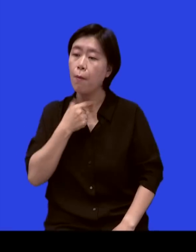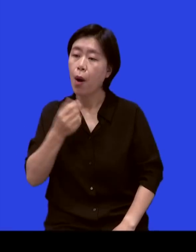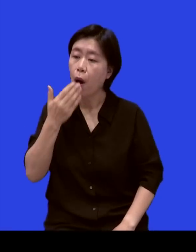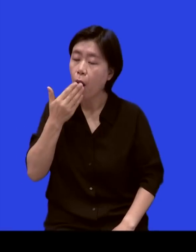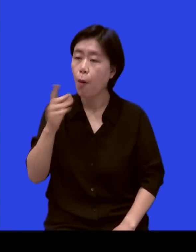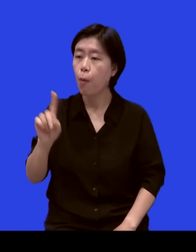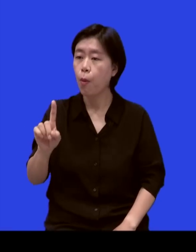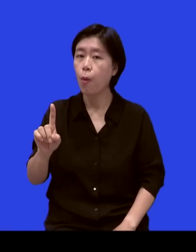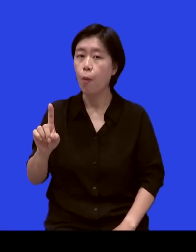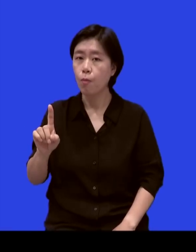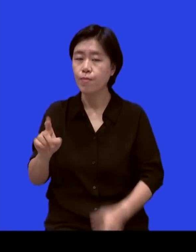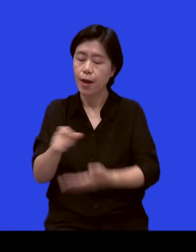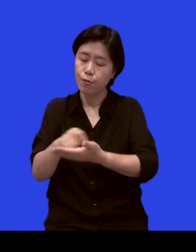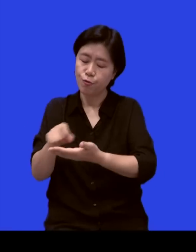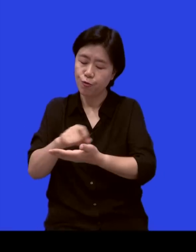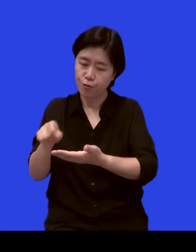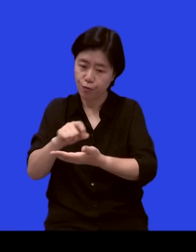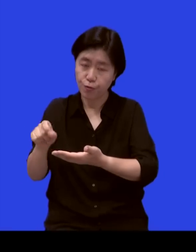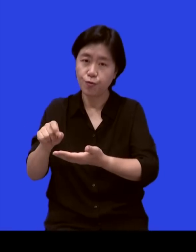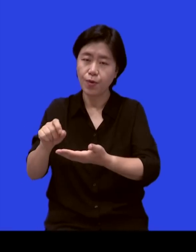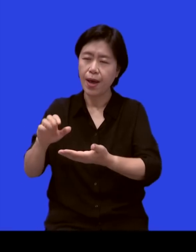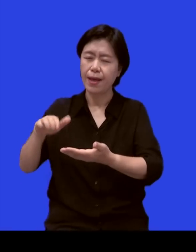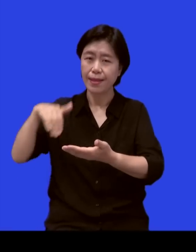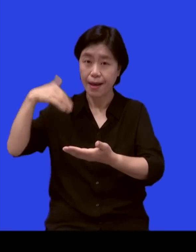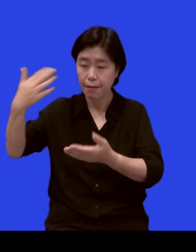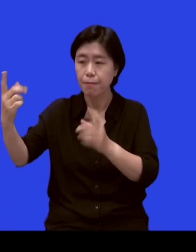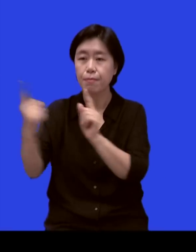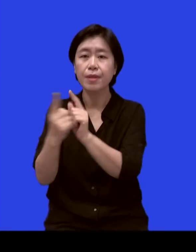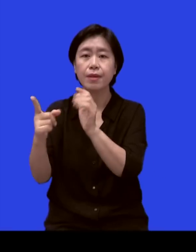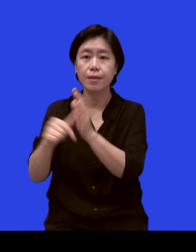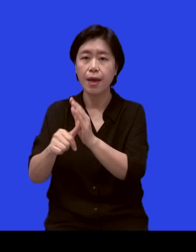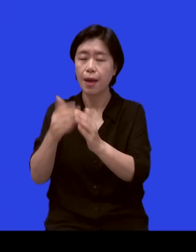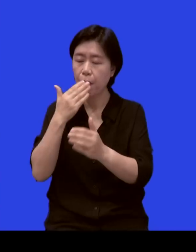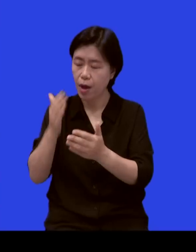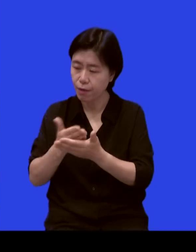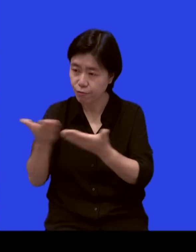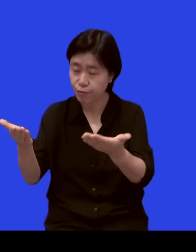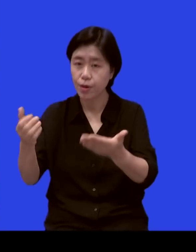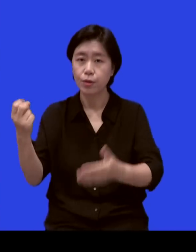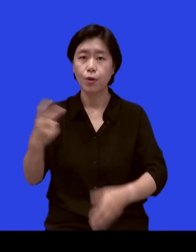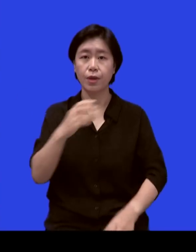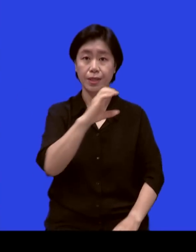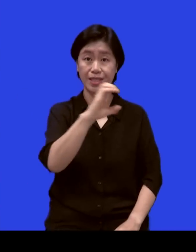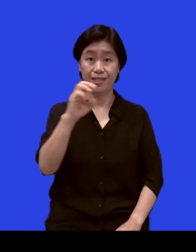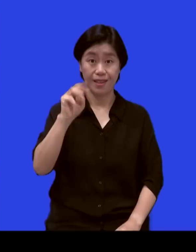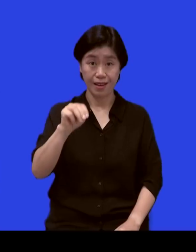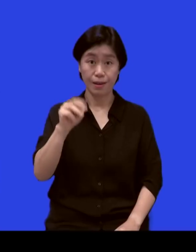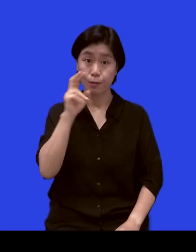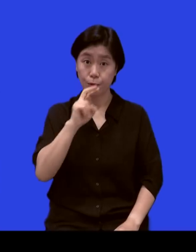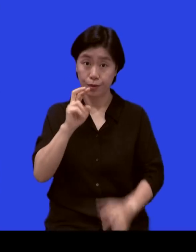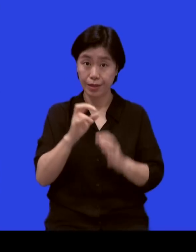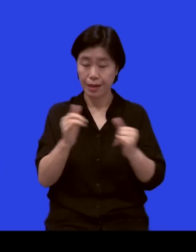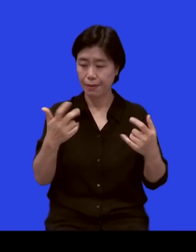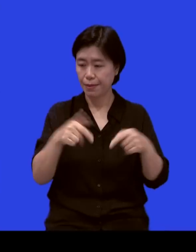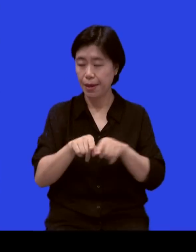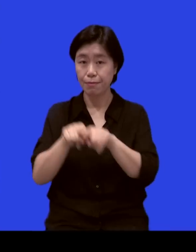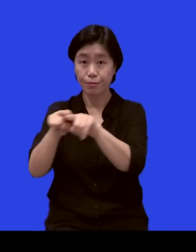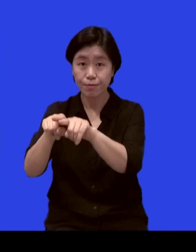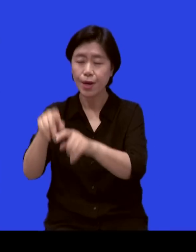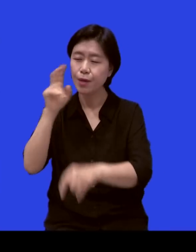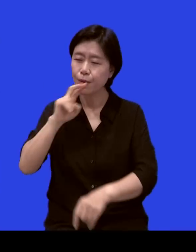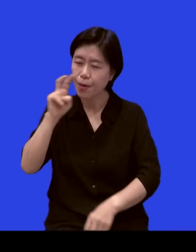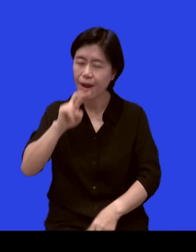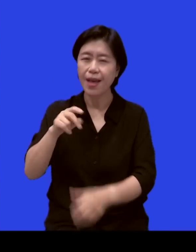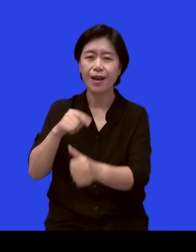때 이제 그거 음식 준비해주고 그리고 가서 이제 그 CCM 가수들 가서 이제 찬양해주고 예. 또 1대1로 마킹해서